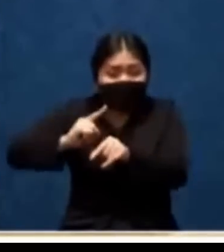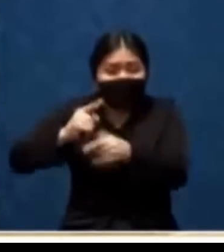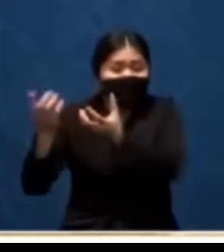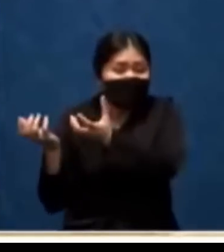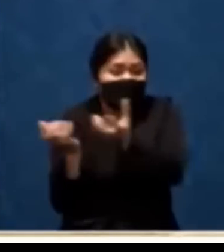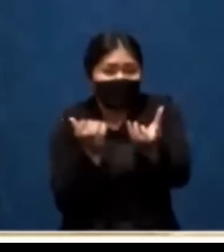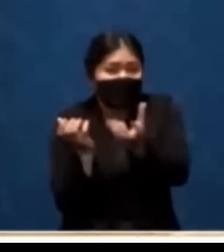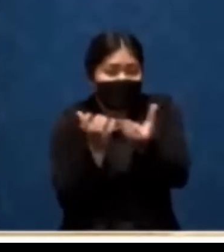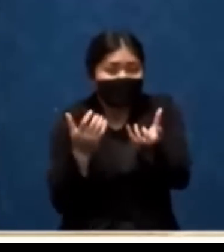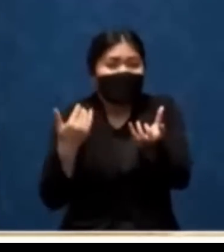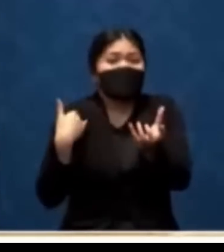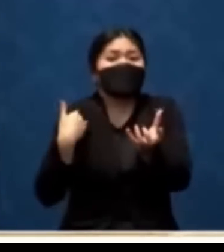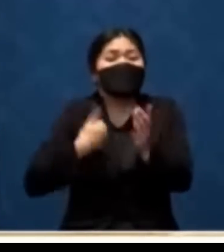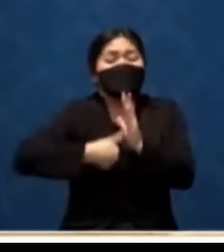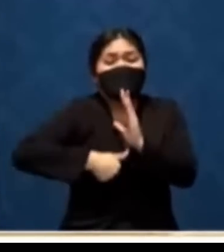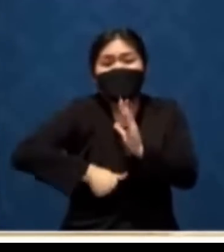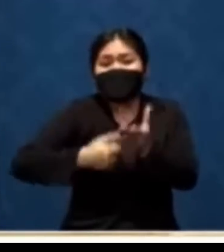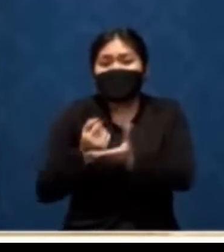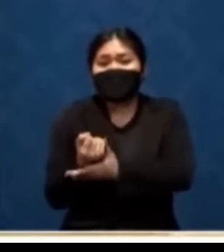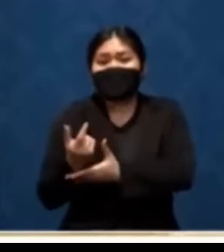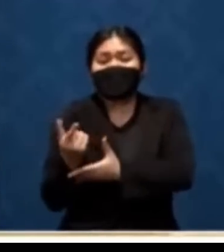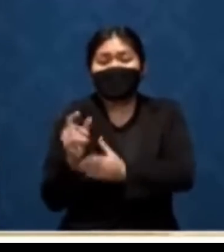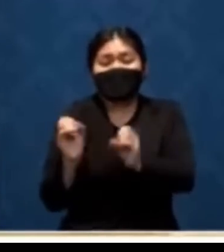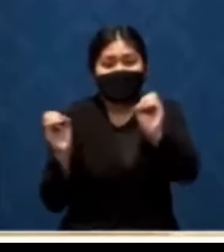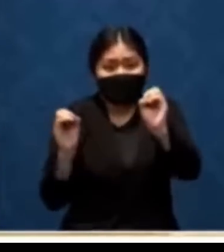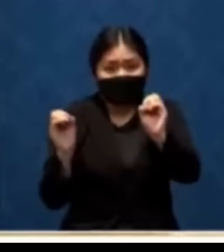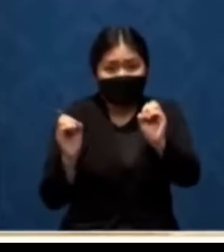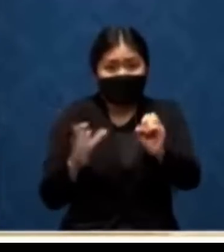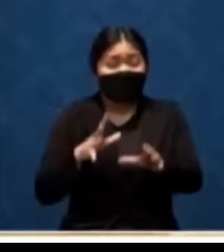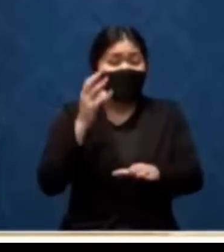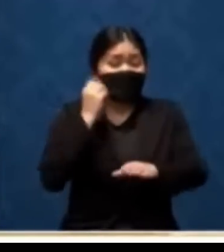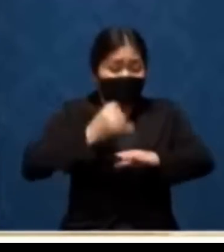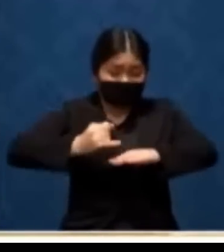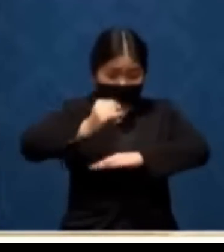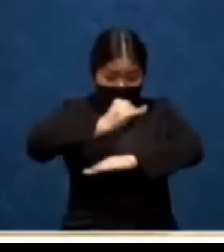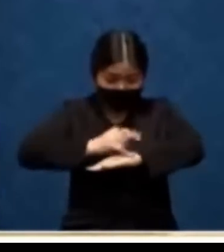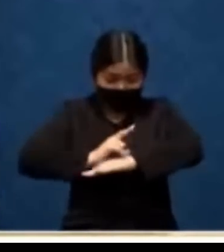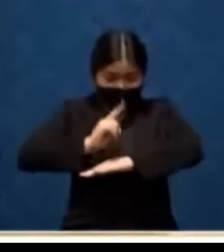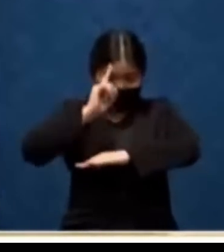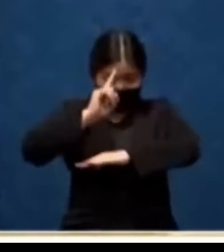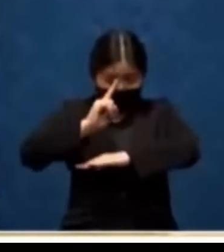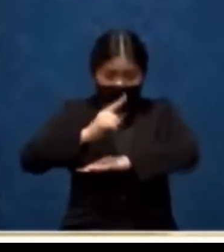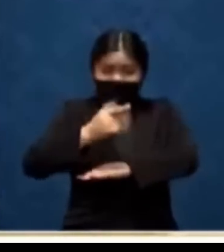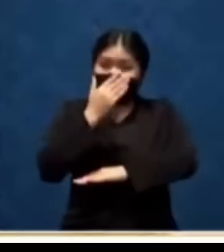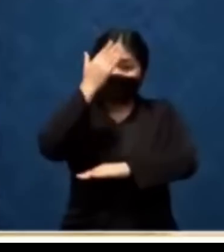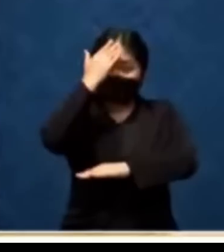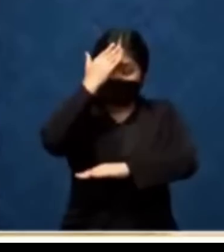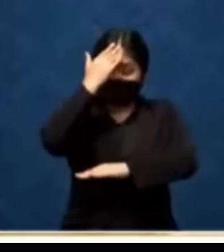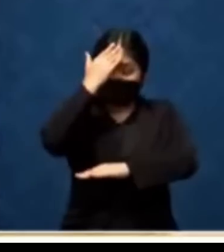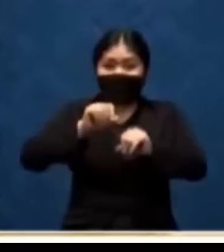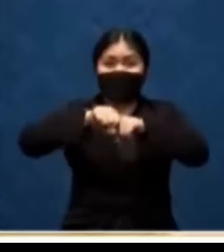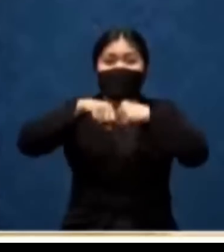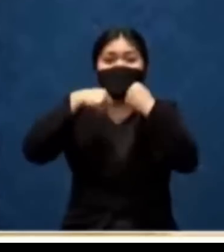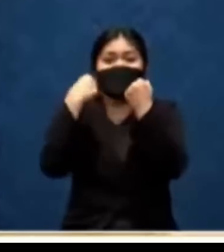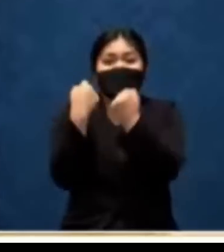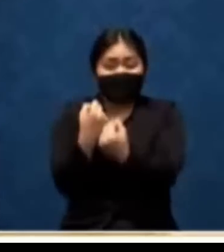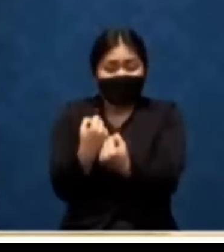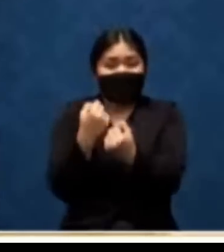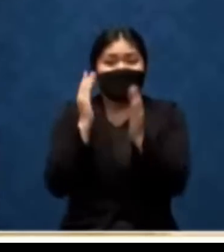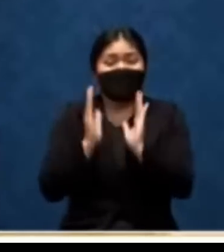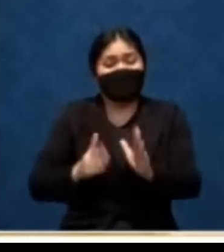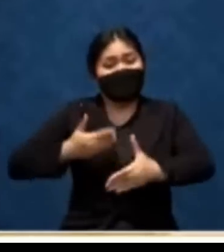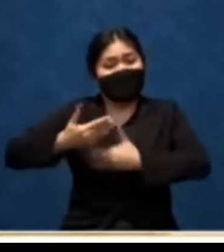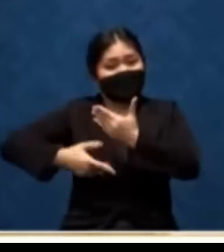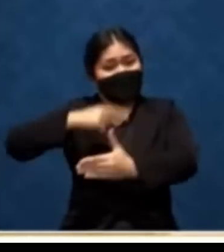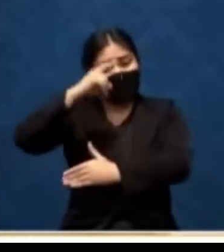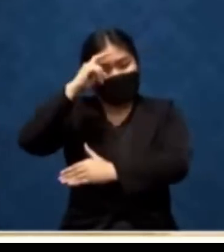ะครับบ้านหลังนี้เนื้อที่กว่า1ไร่ด้านหน้าติดโลโก้สมาคมพ่อค้าไทยตัวโตๆด้านใน